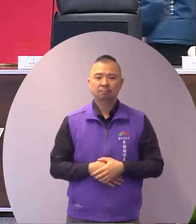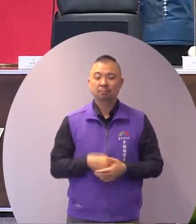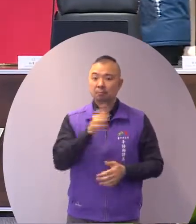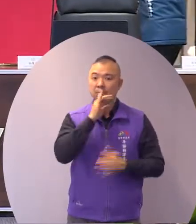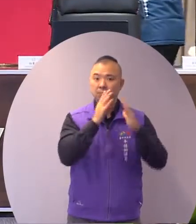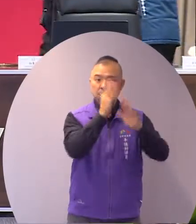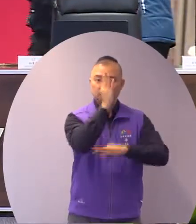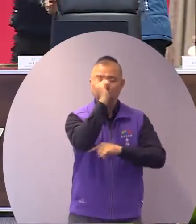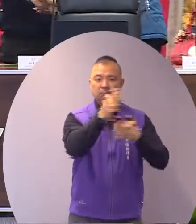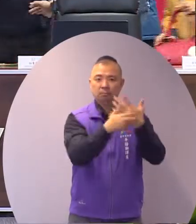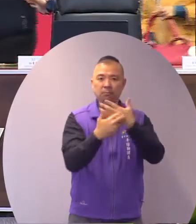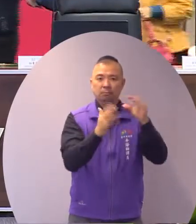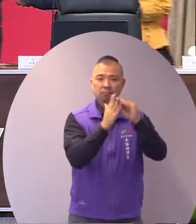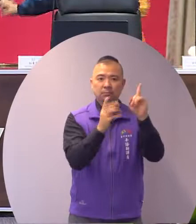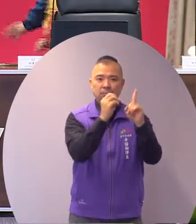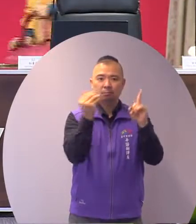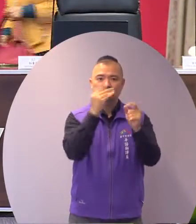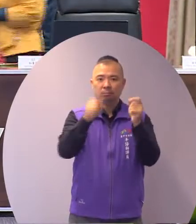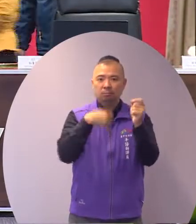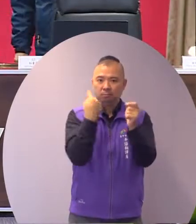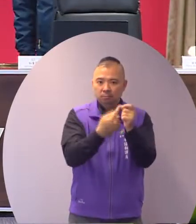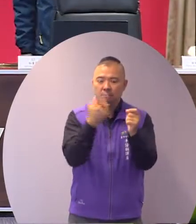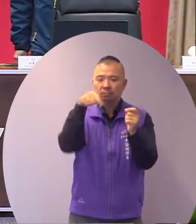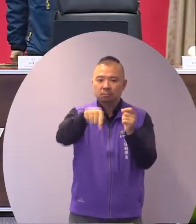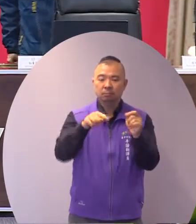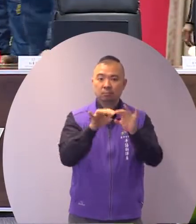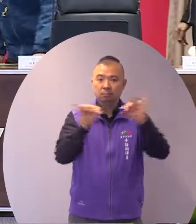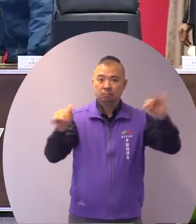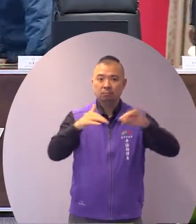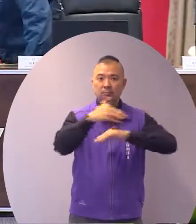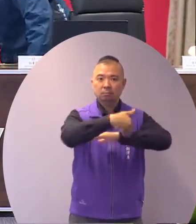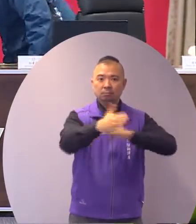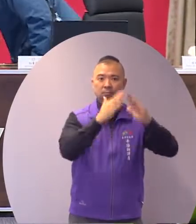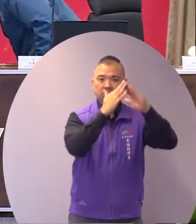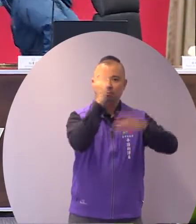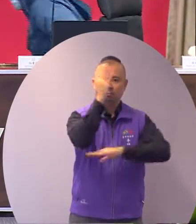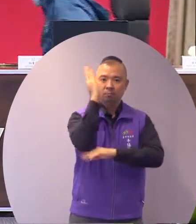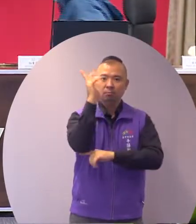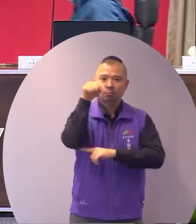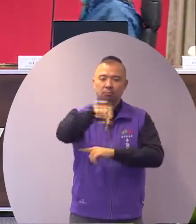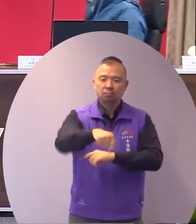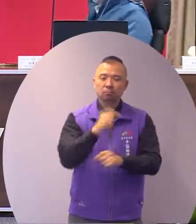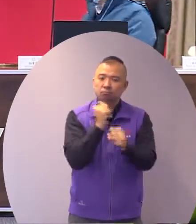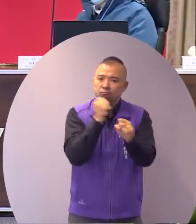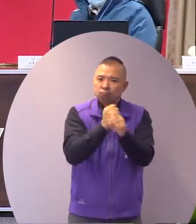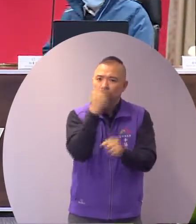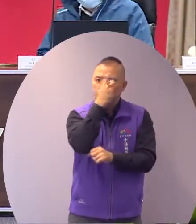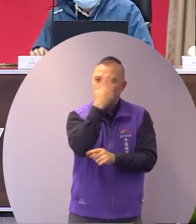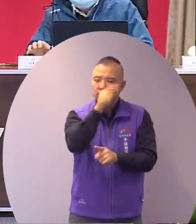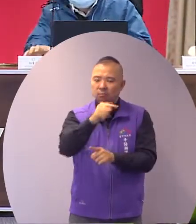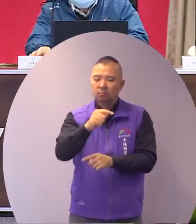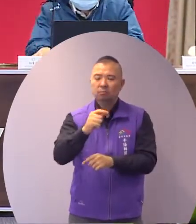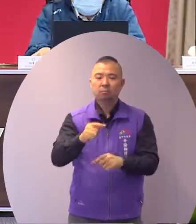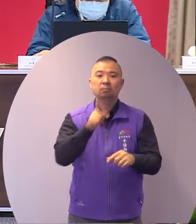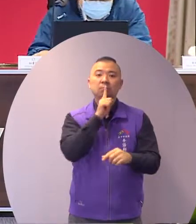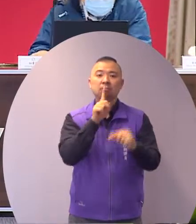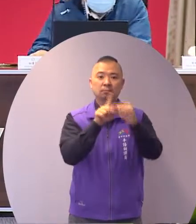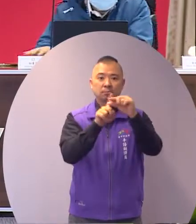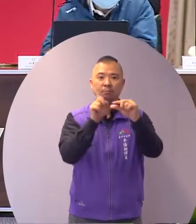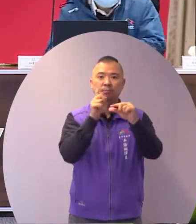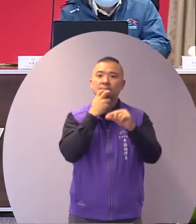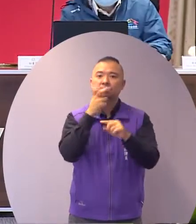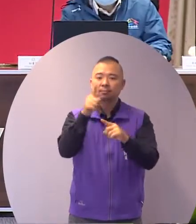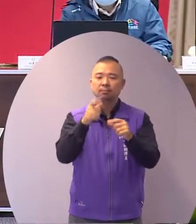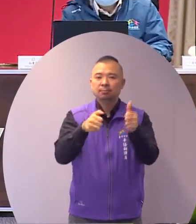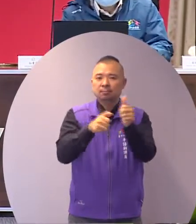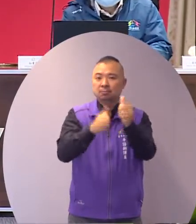局获颁109年度地方卫生机关业务考评，长期照顾六都第一名，请曾局长将奖座